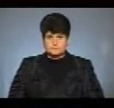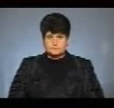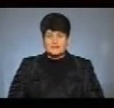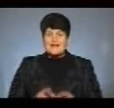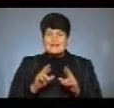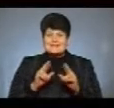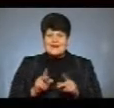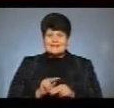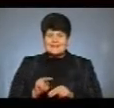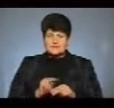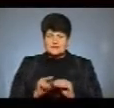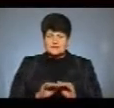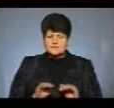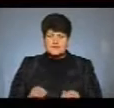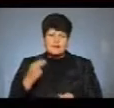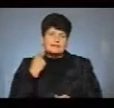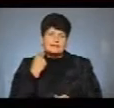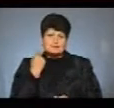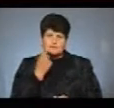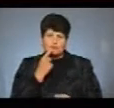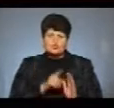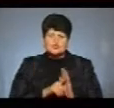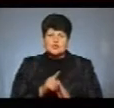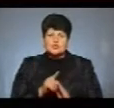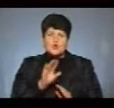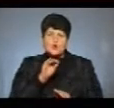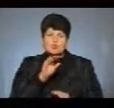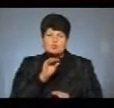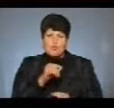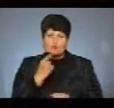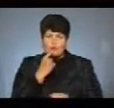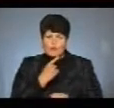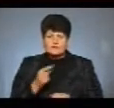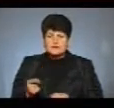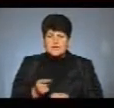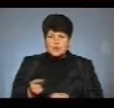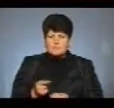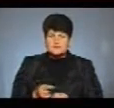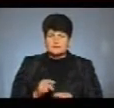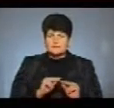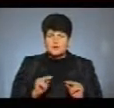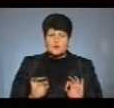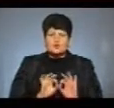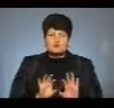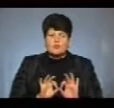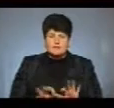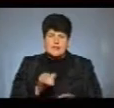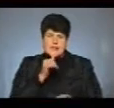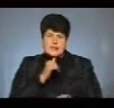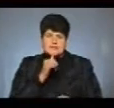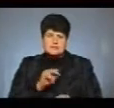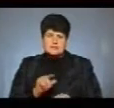Як навчати учнів англійської, починаючи з розмовного мовлення, тернопільським педагогам розповіла експерт з англійської